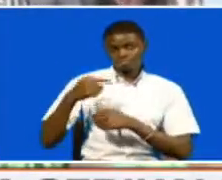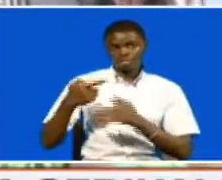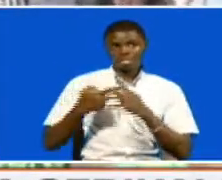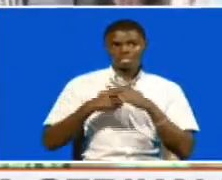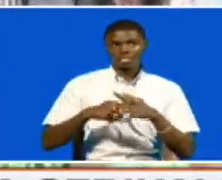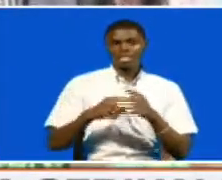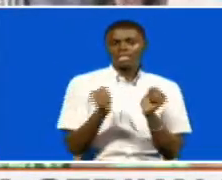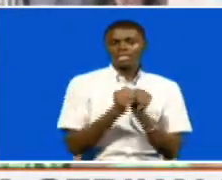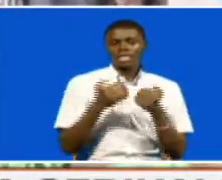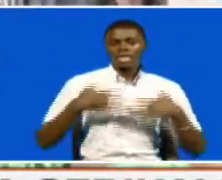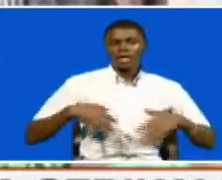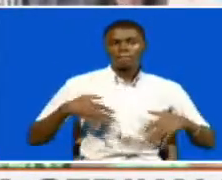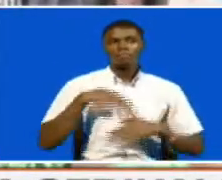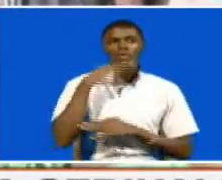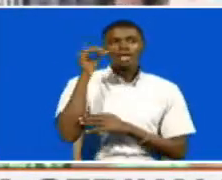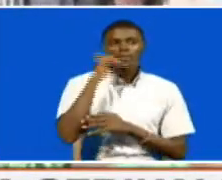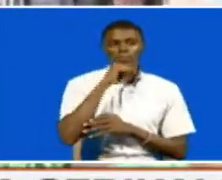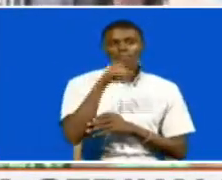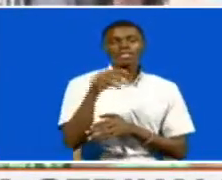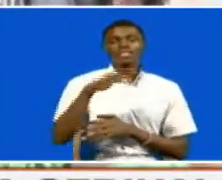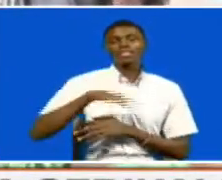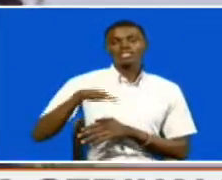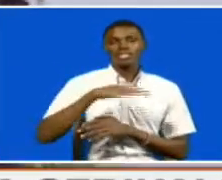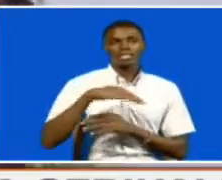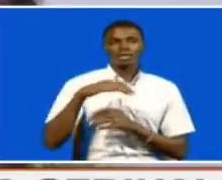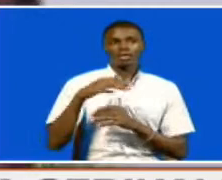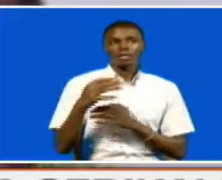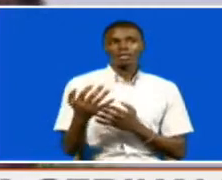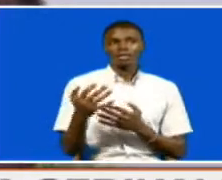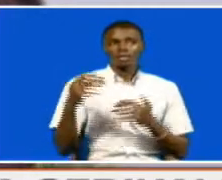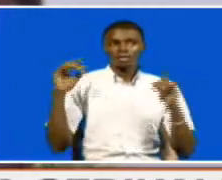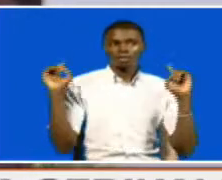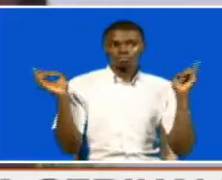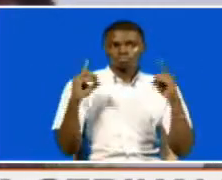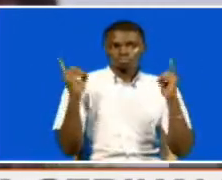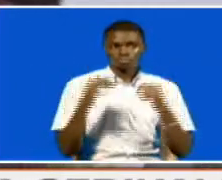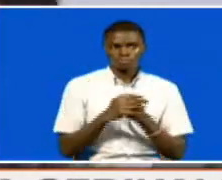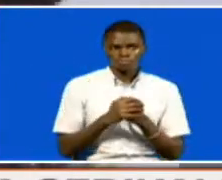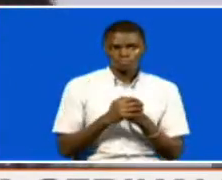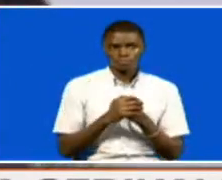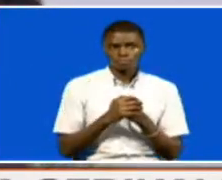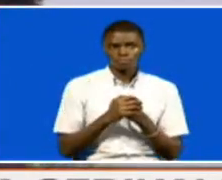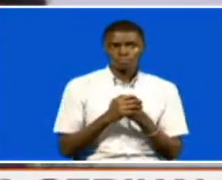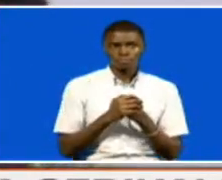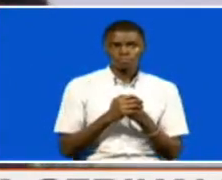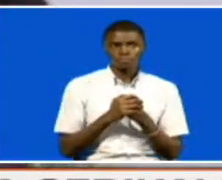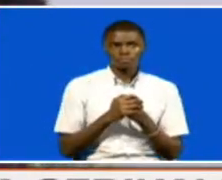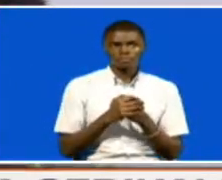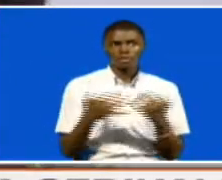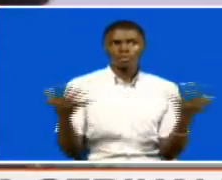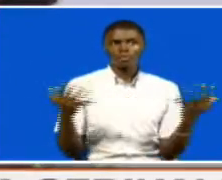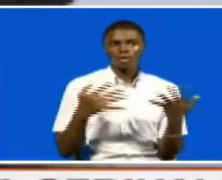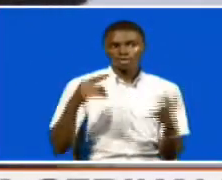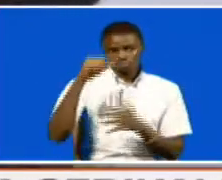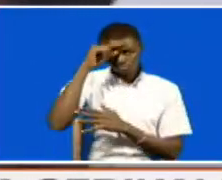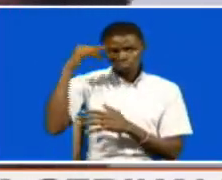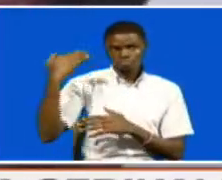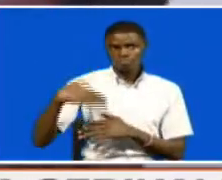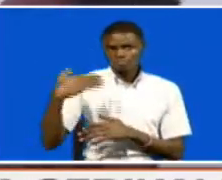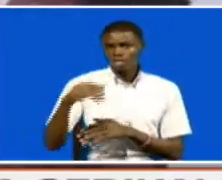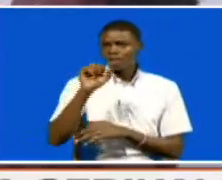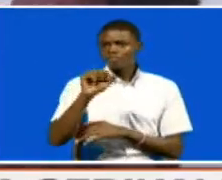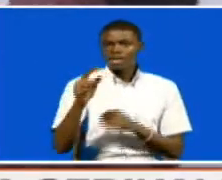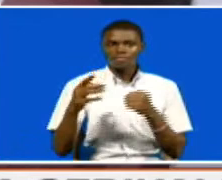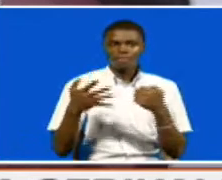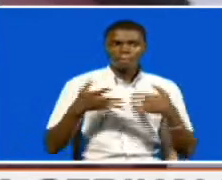10 wameuawa katika sehemu hii ya malisho. Amri yangu bado ona kitu kama hitu. Mahali kwa serikali kila suku watu 5,